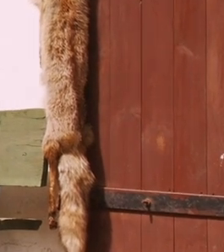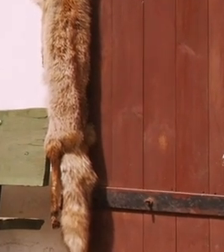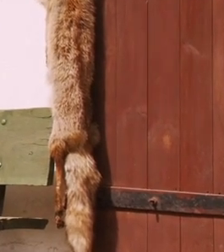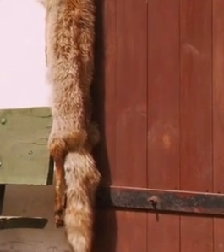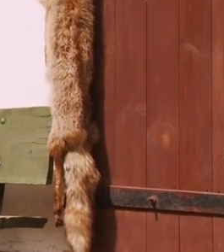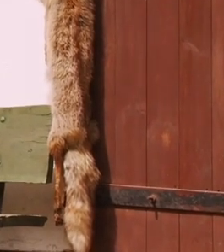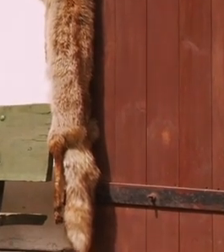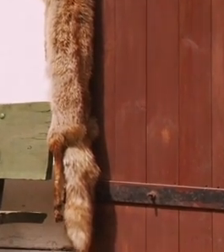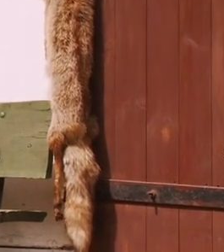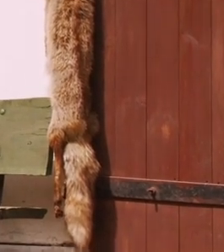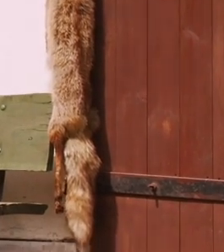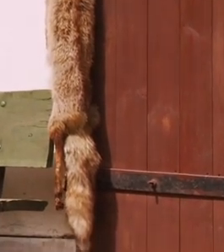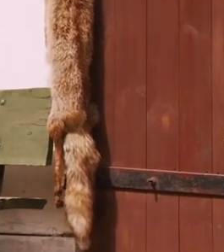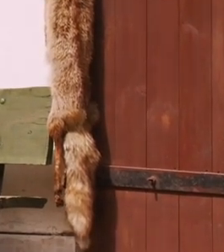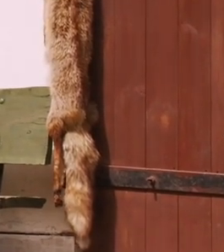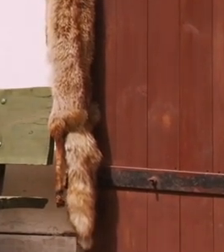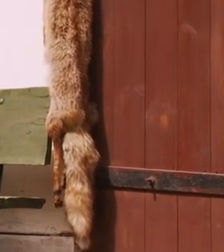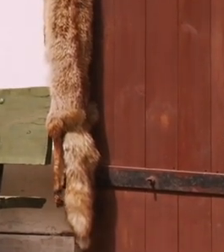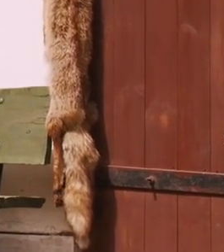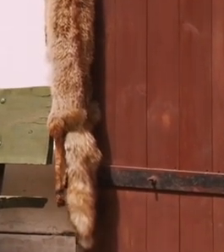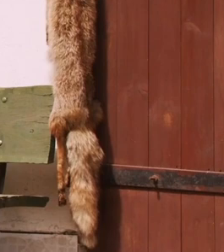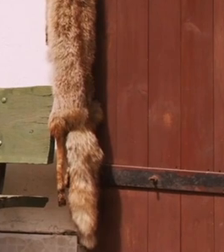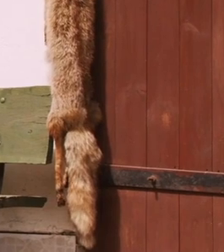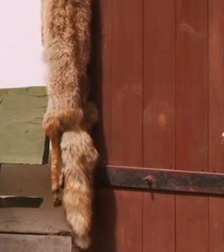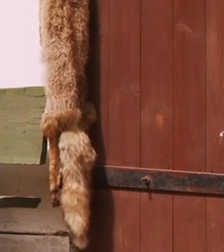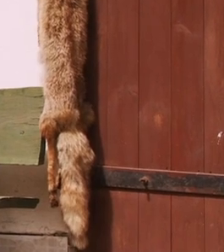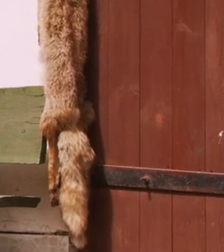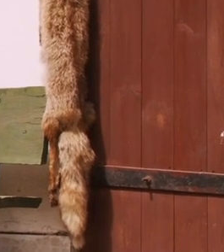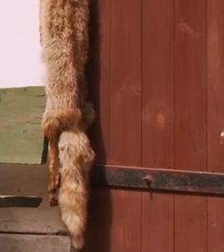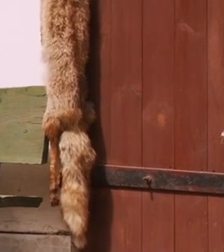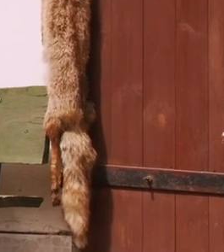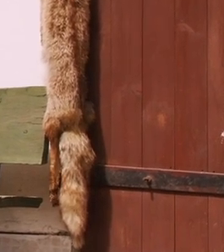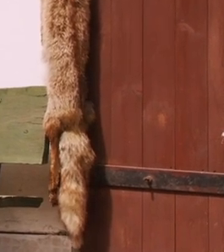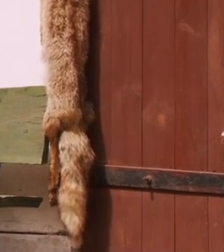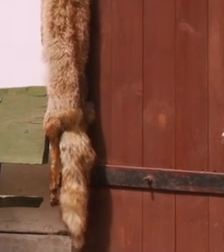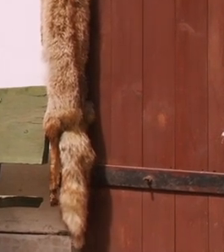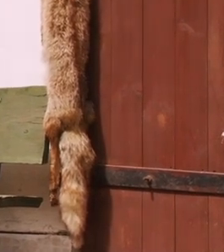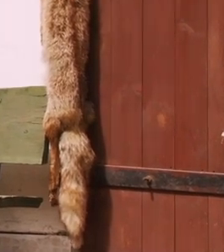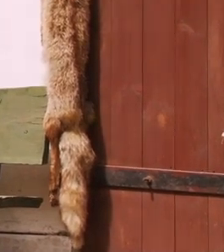Tam w kraju dalekam jest u mnie żena.